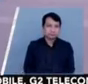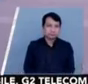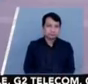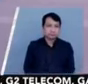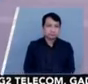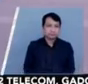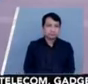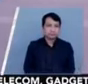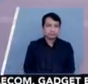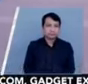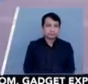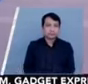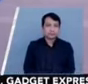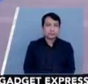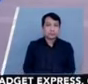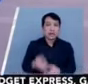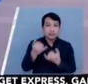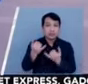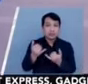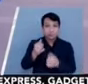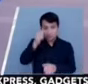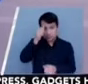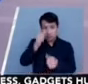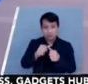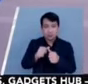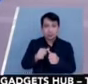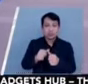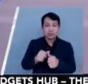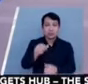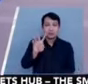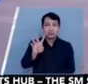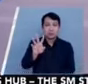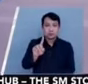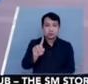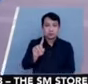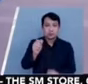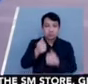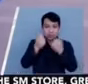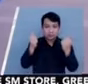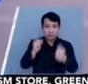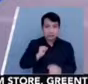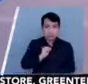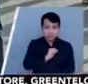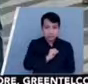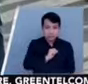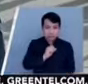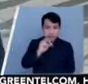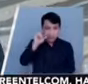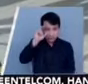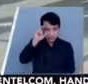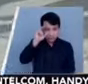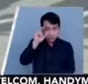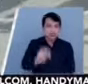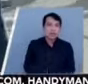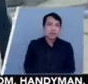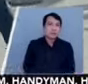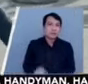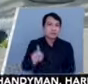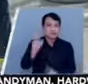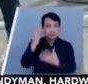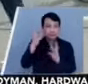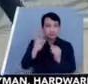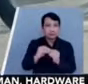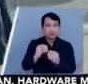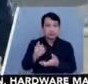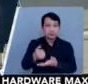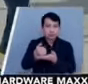Inalala ngayong araw ang ika-41 anibersaryo ng pagkamatay ni dating Senador Ninoy Aquino. Sa Ninoy Aquino International Airport, nag-alay ng